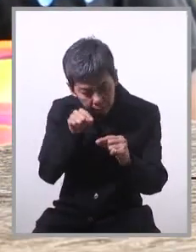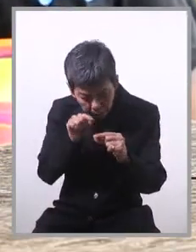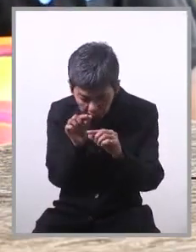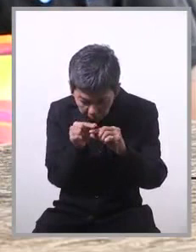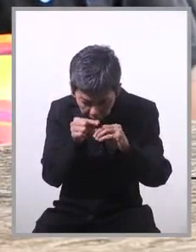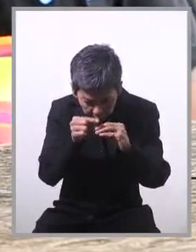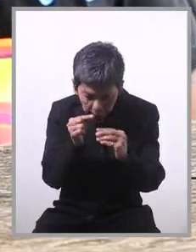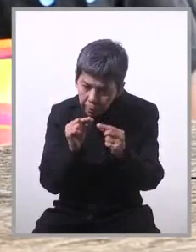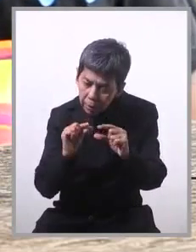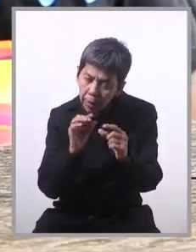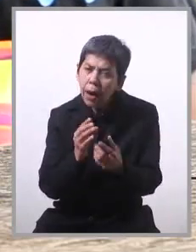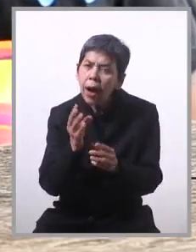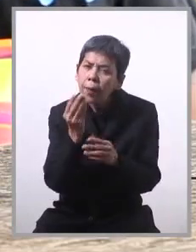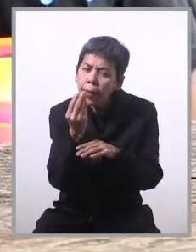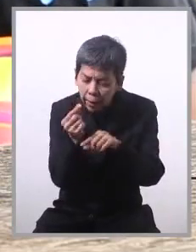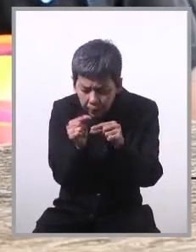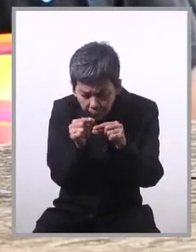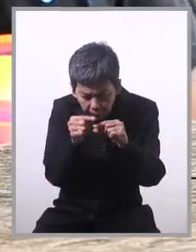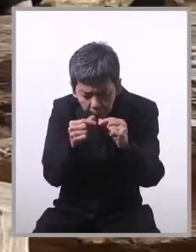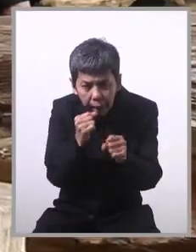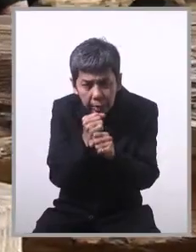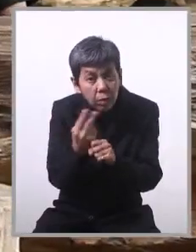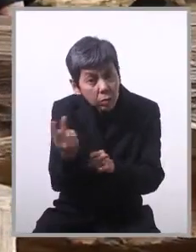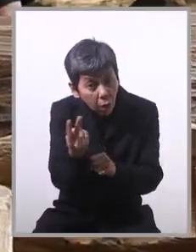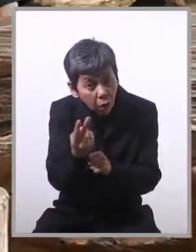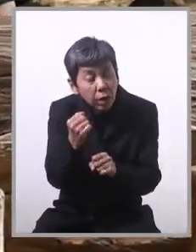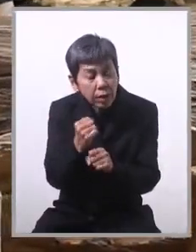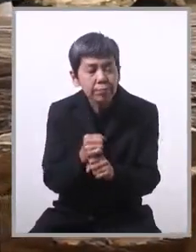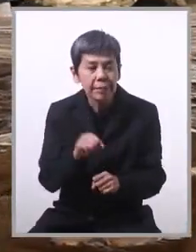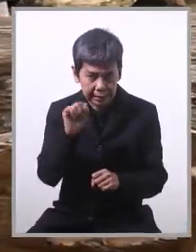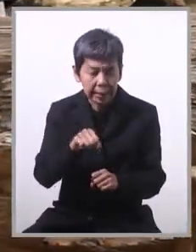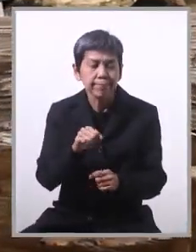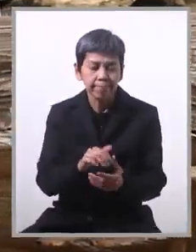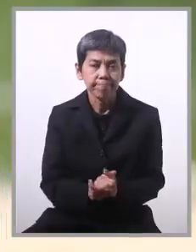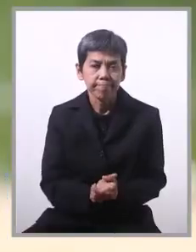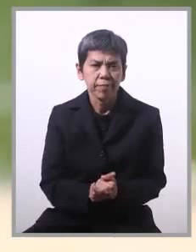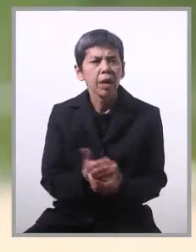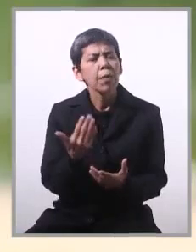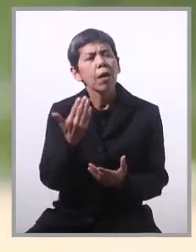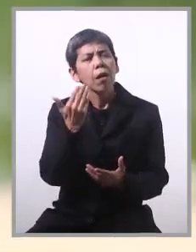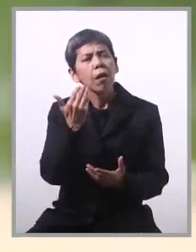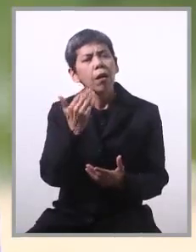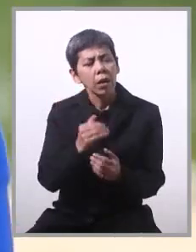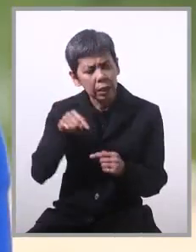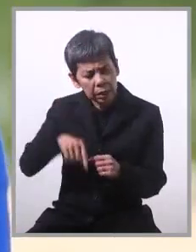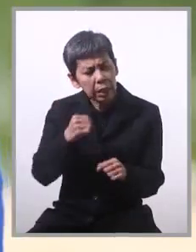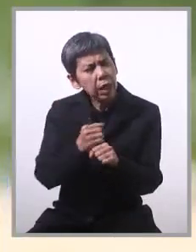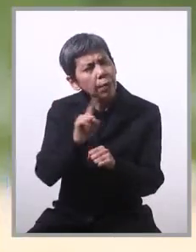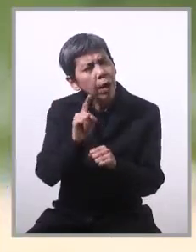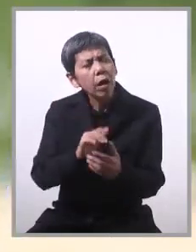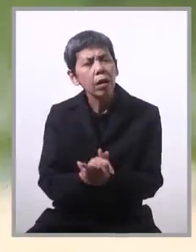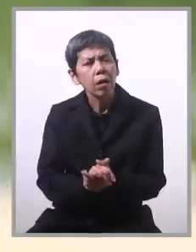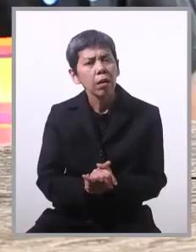ฝังฝังเพชรฝังพลอย ค่ะทั้งสองคนก็คือทำเหมือนกัน ทำเหมือนกันครับ แล้วทำไมถึงได้มาทำงาน